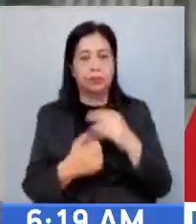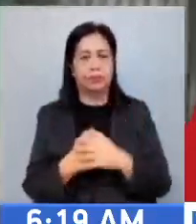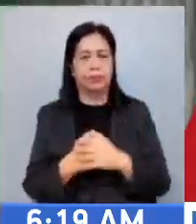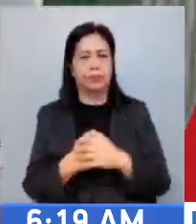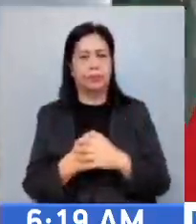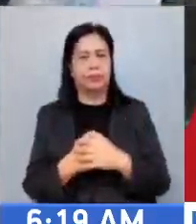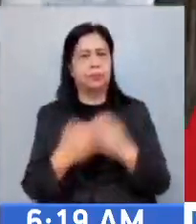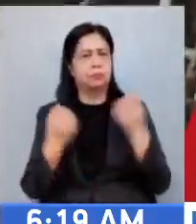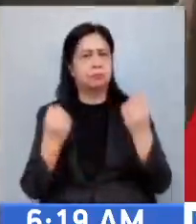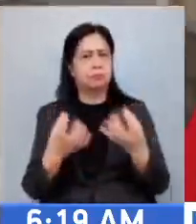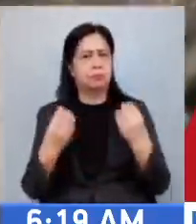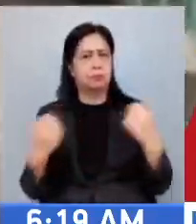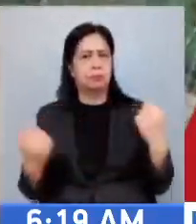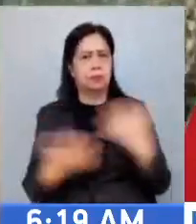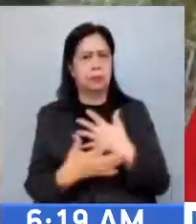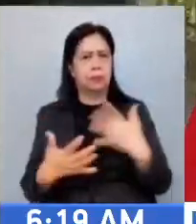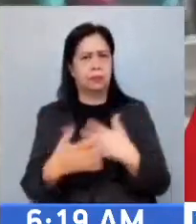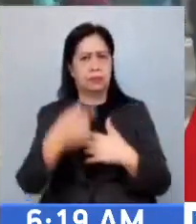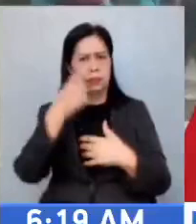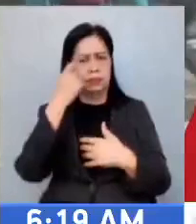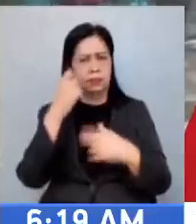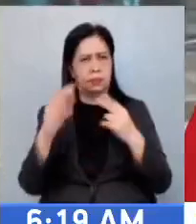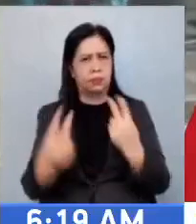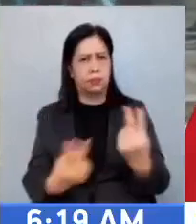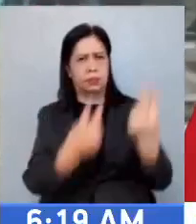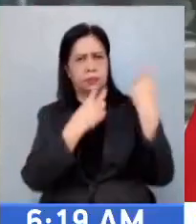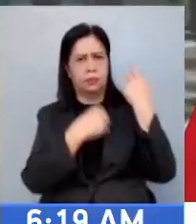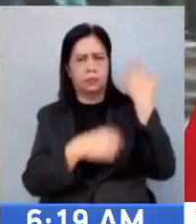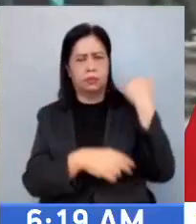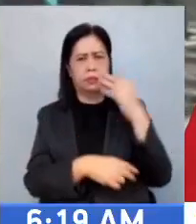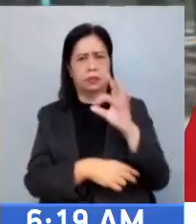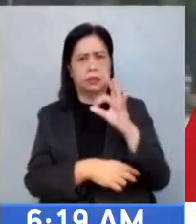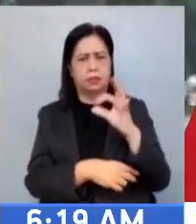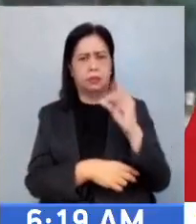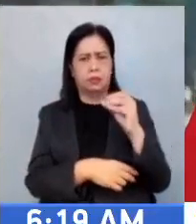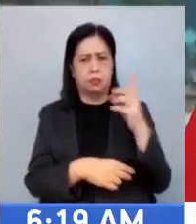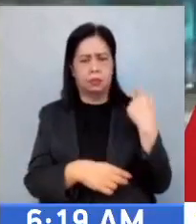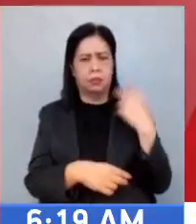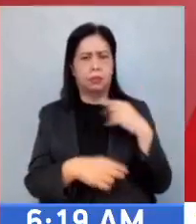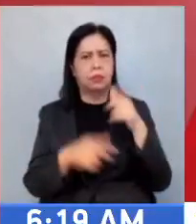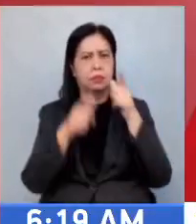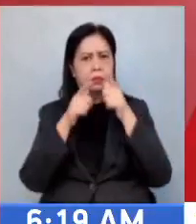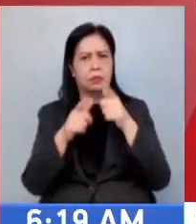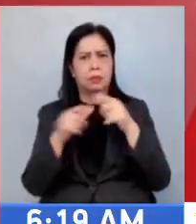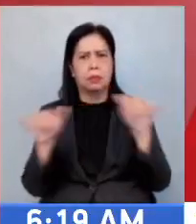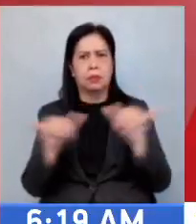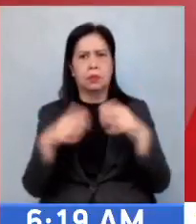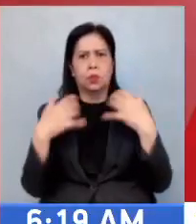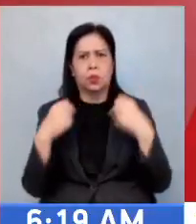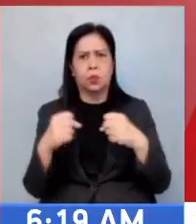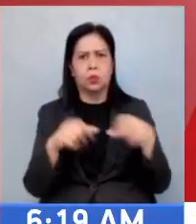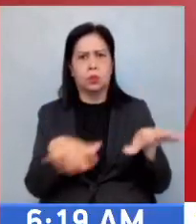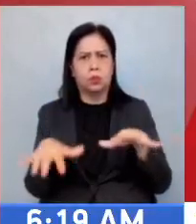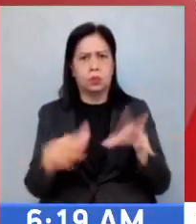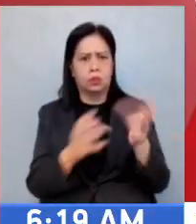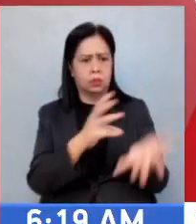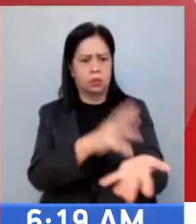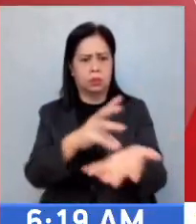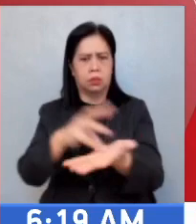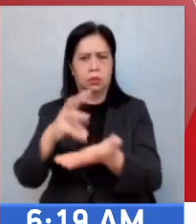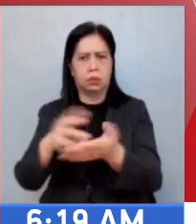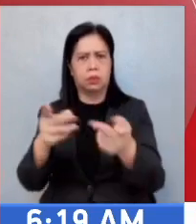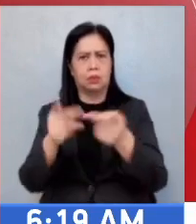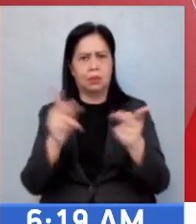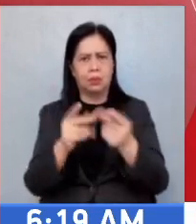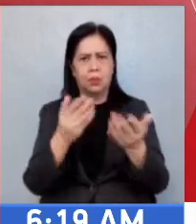eh kasi nagbalik tanaw sila nung 1990 earthquake. Parang magkasing lakas po pati mga lugar na naapektuhan. Iisa lang ho ba yung fault line